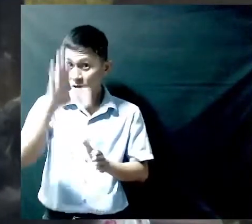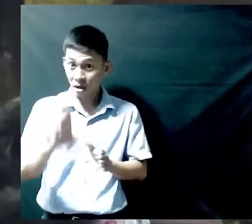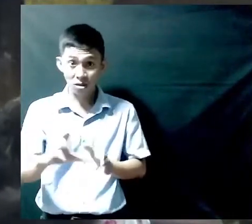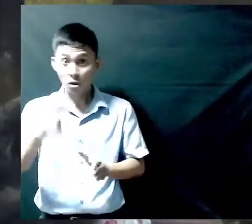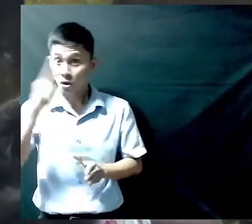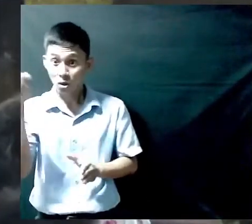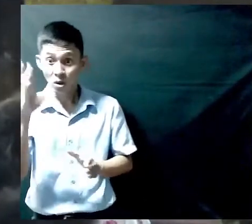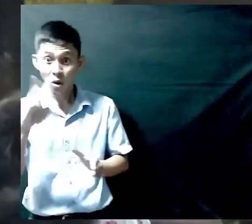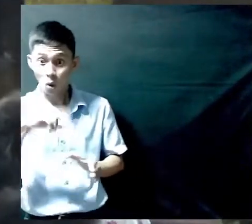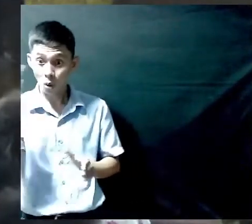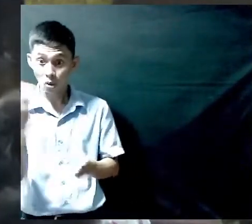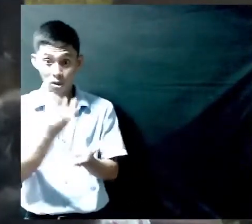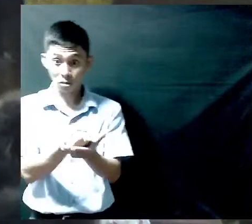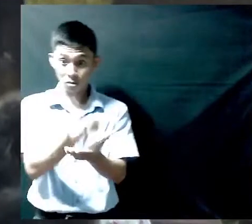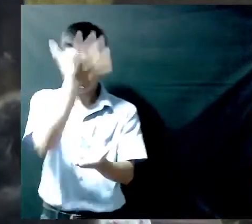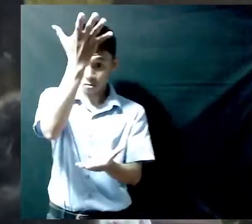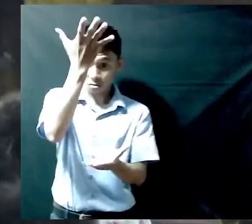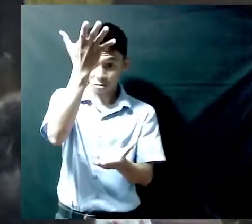sino sa atin ang qualified?